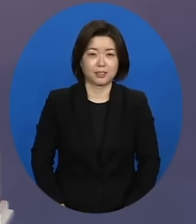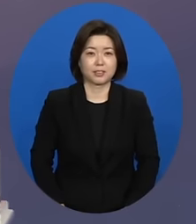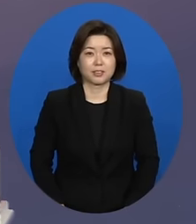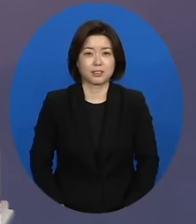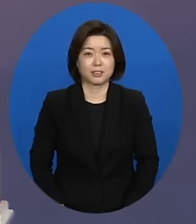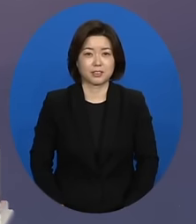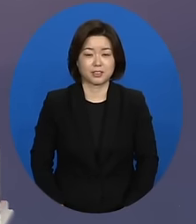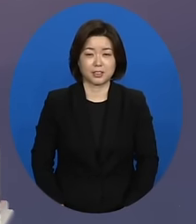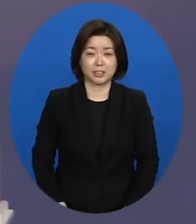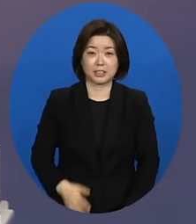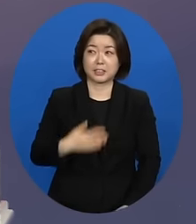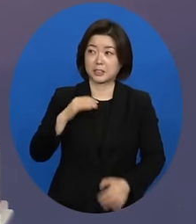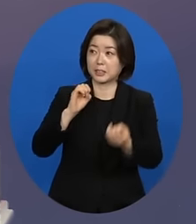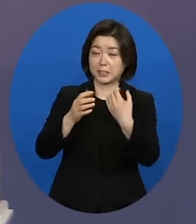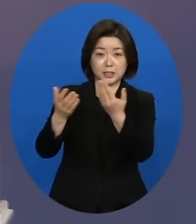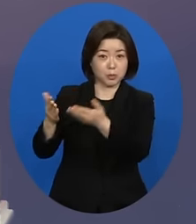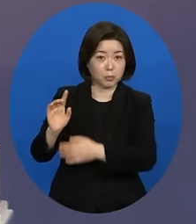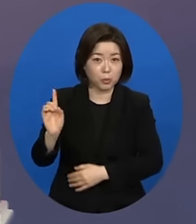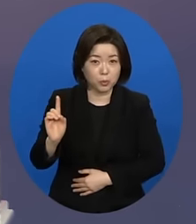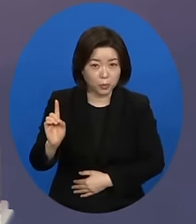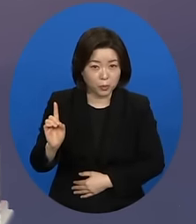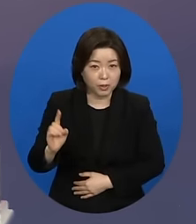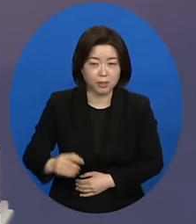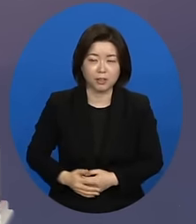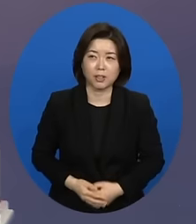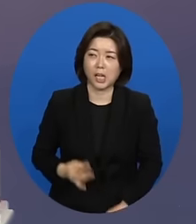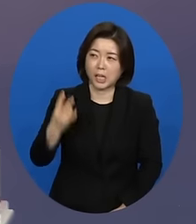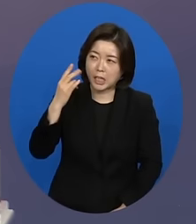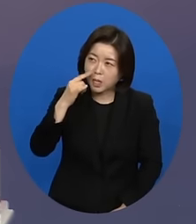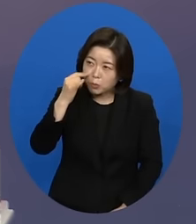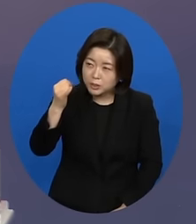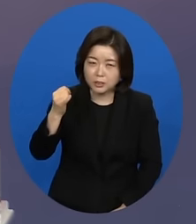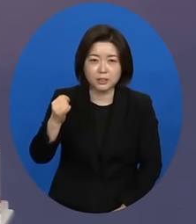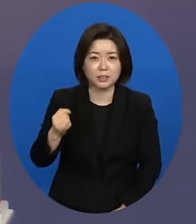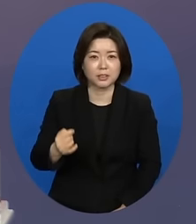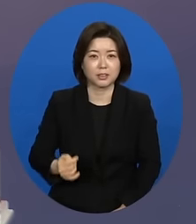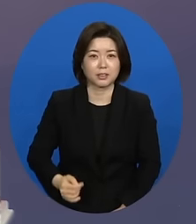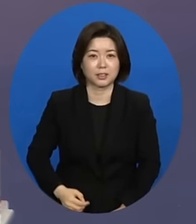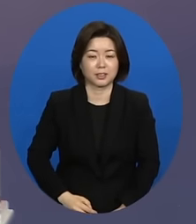지금 뭐라고 대답했는지 아세요? 예, 어머니.